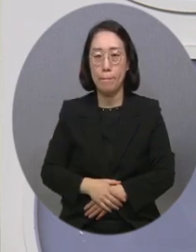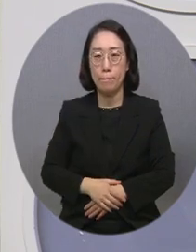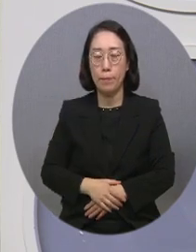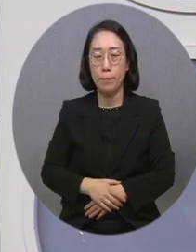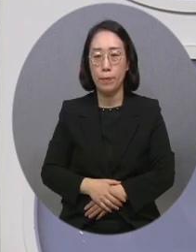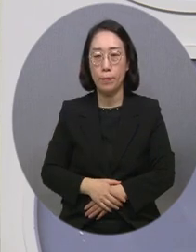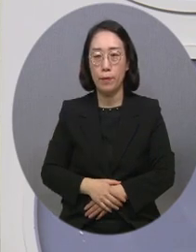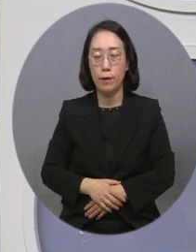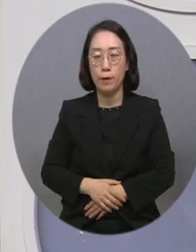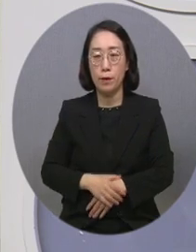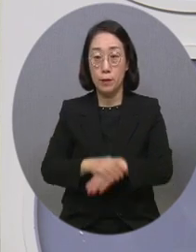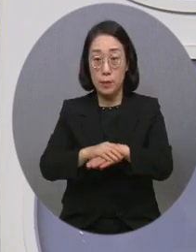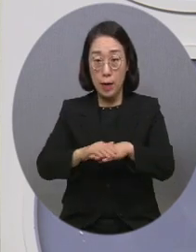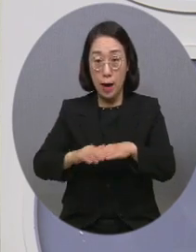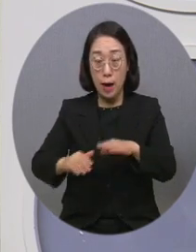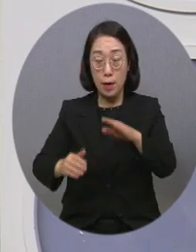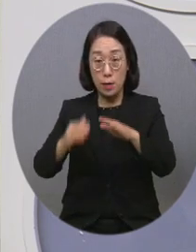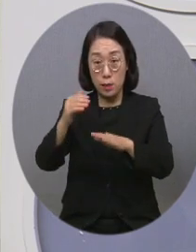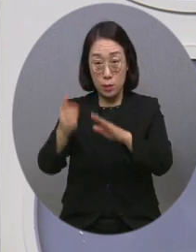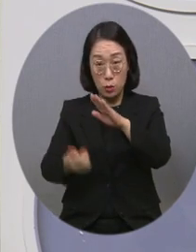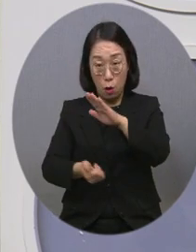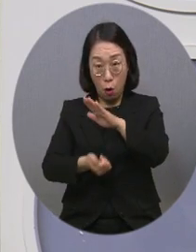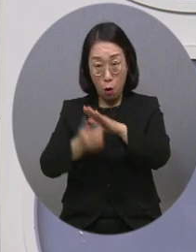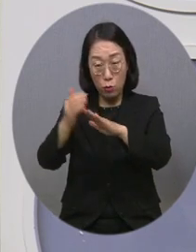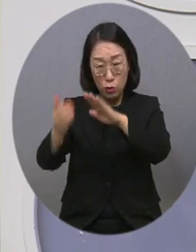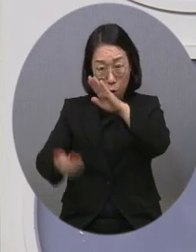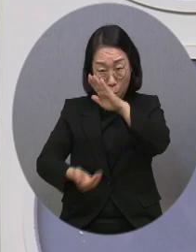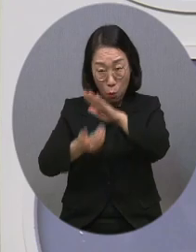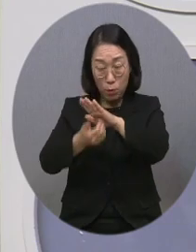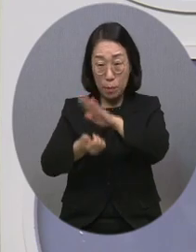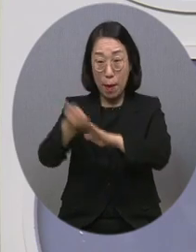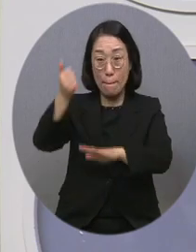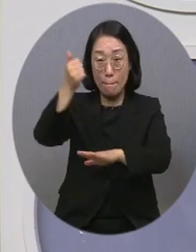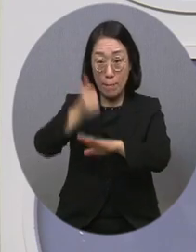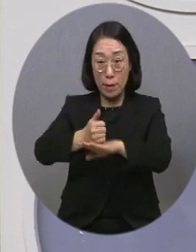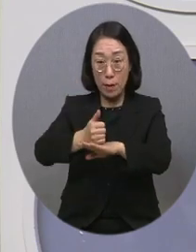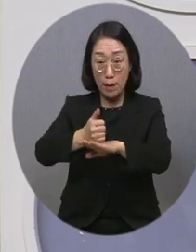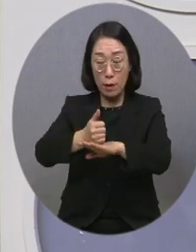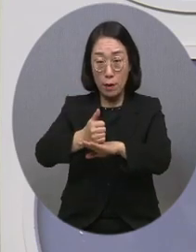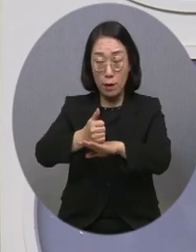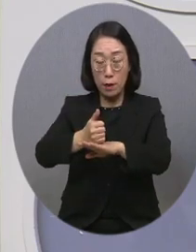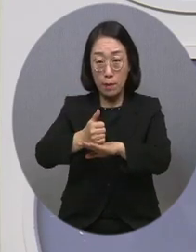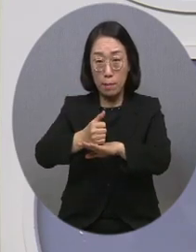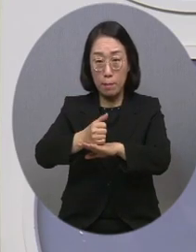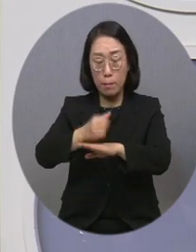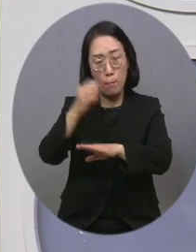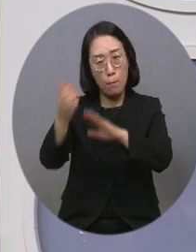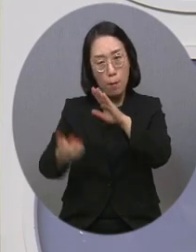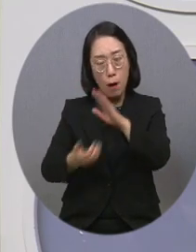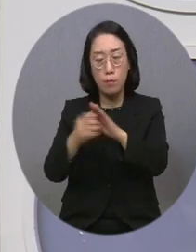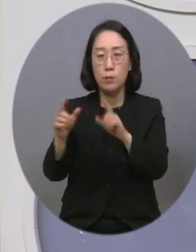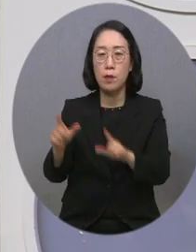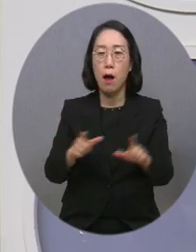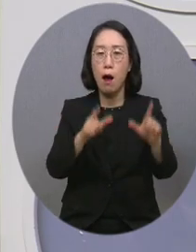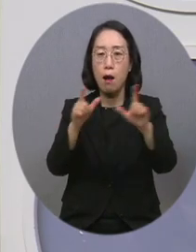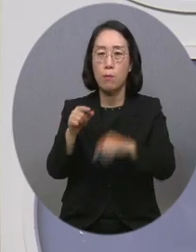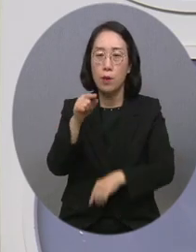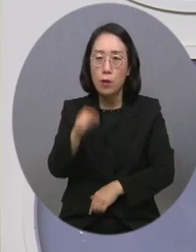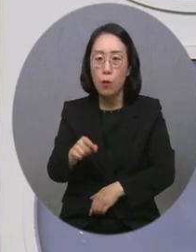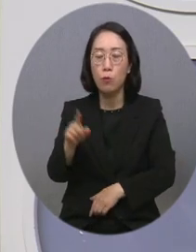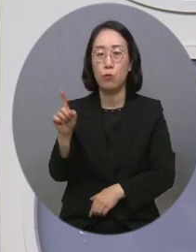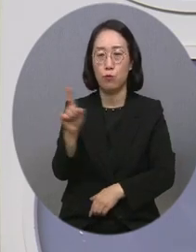좀 성공한 삶은 어떤 게 성공한 삶일까 이런 이제 고민도 좀 해보고